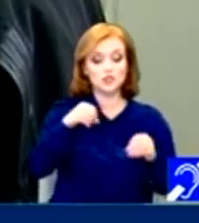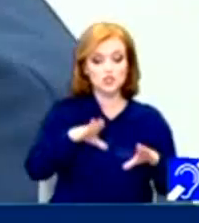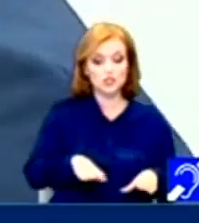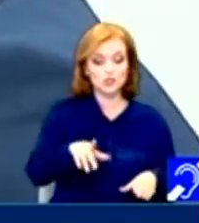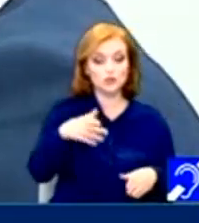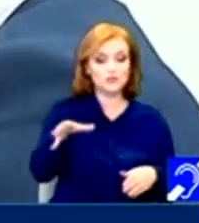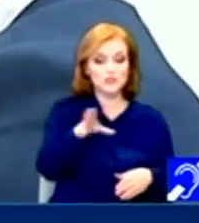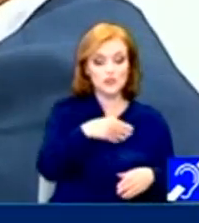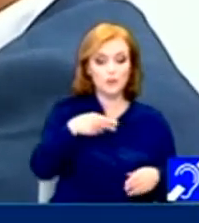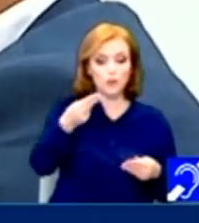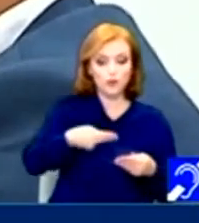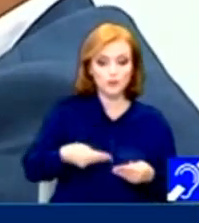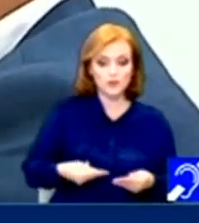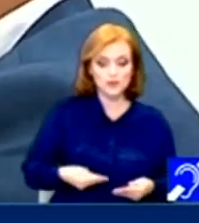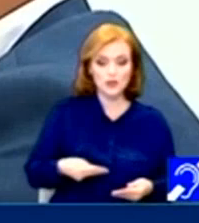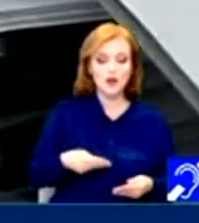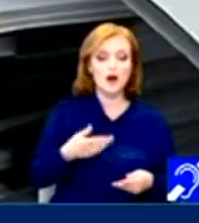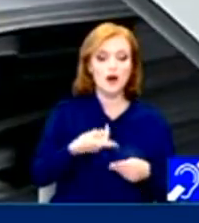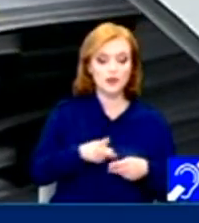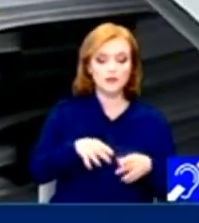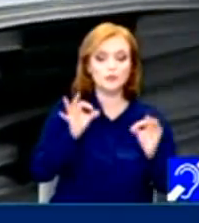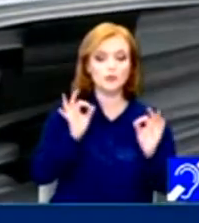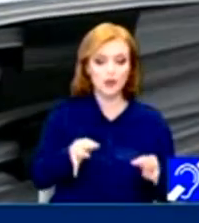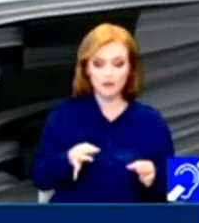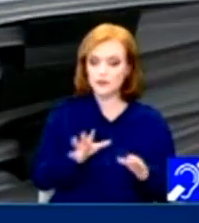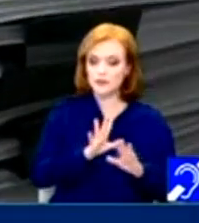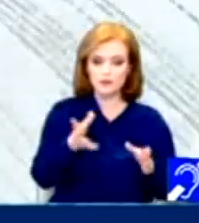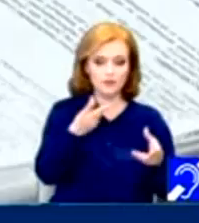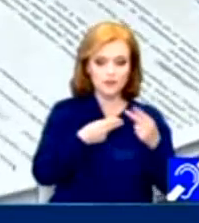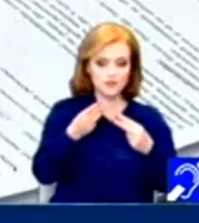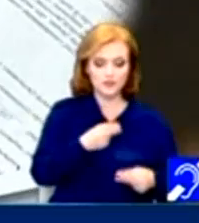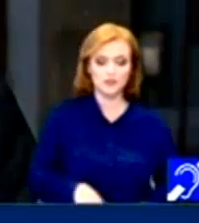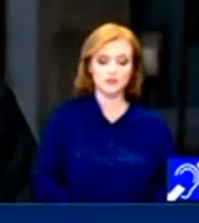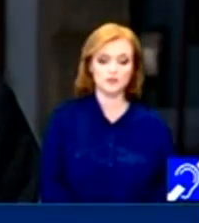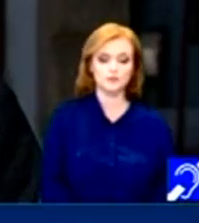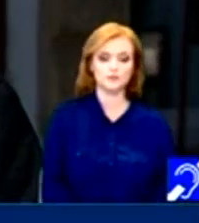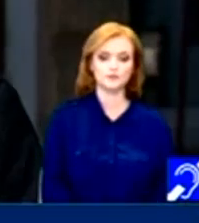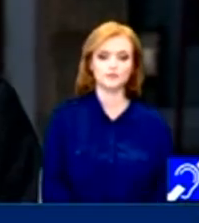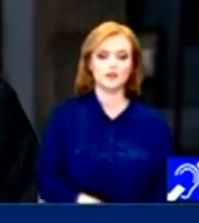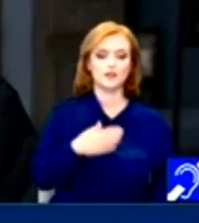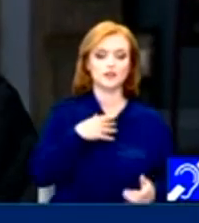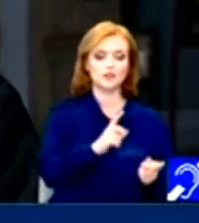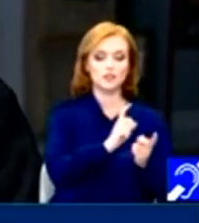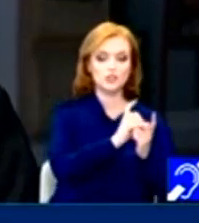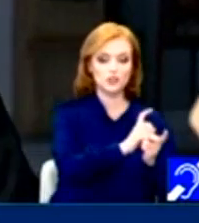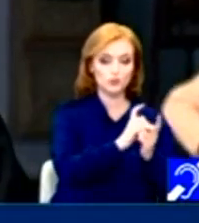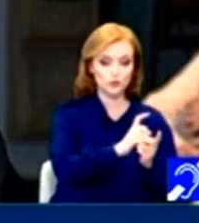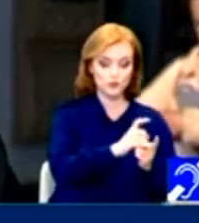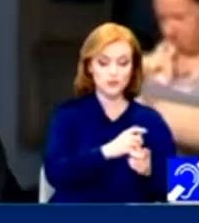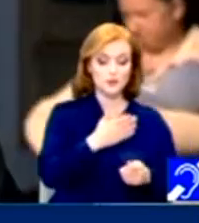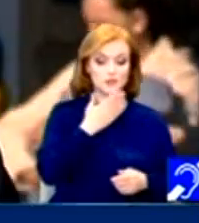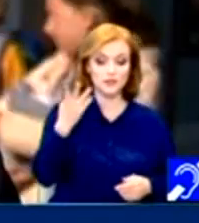le-a colectat pentru a se înscrie în cursa electorală în calitate de candidat independent. Lupta noastră din ultimele două săptămâni